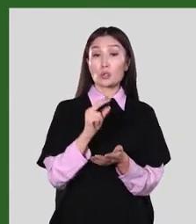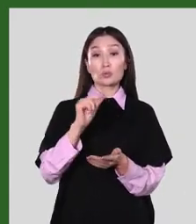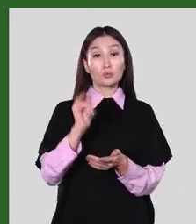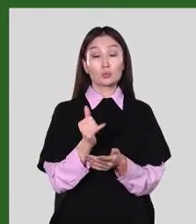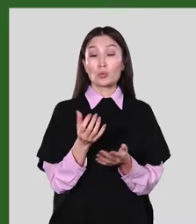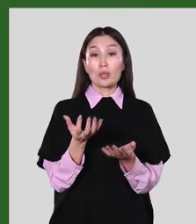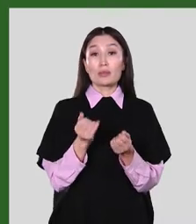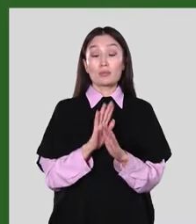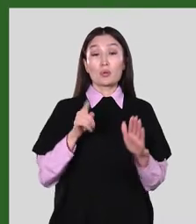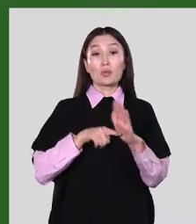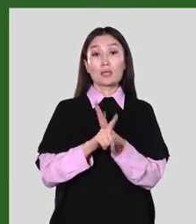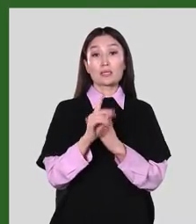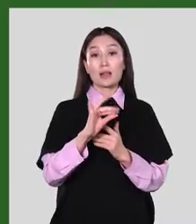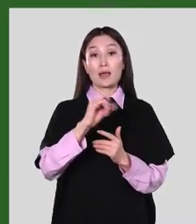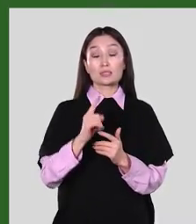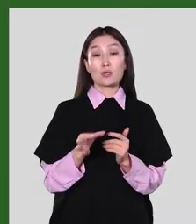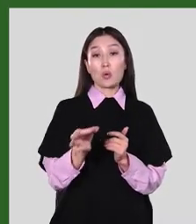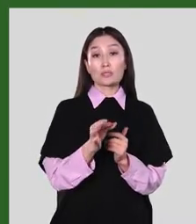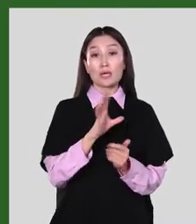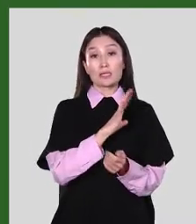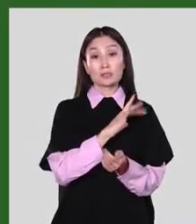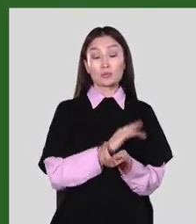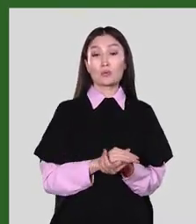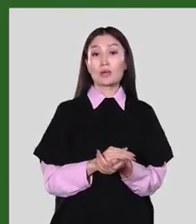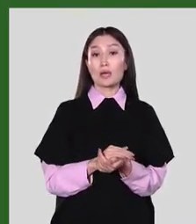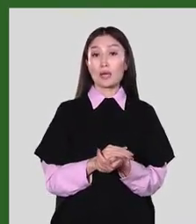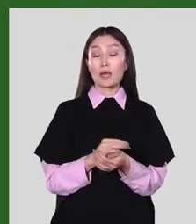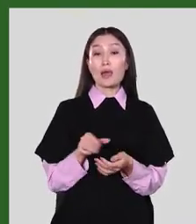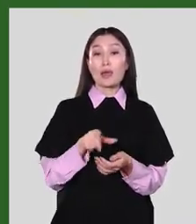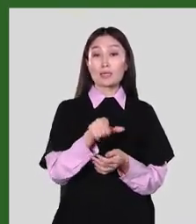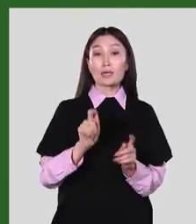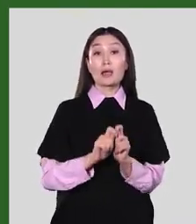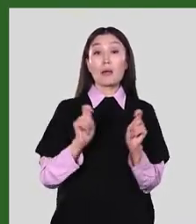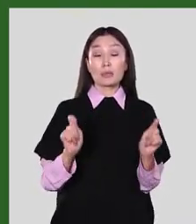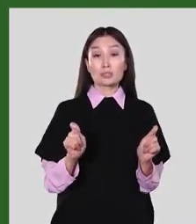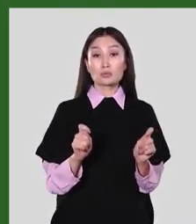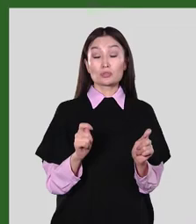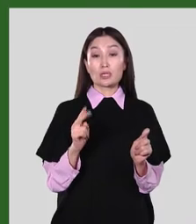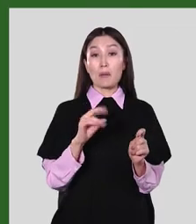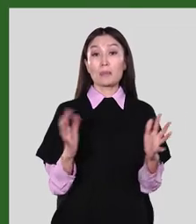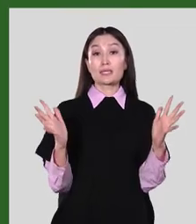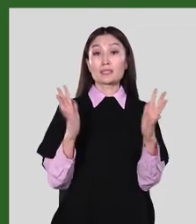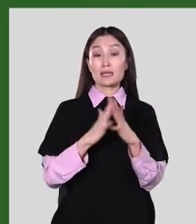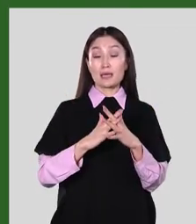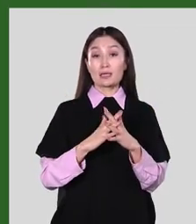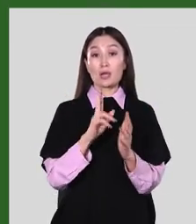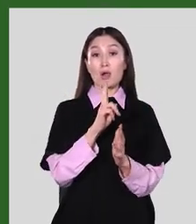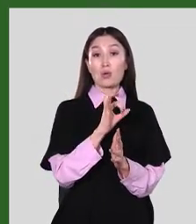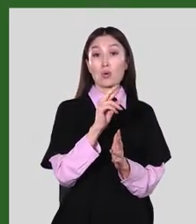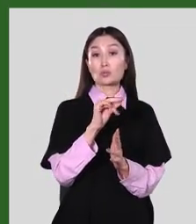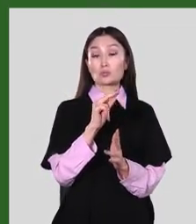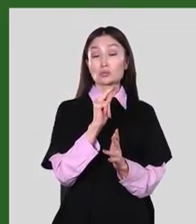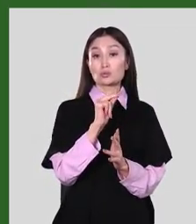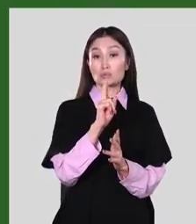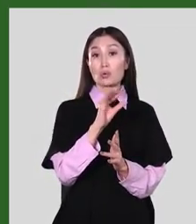не берет начало из озера иссык-куль река образуются при слиянии в качковской долине